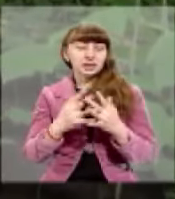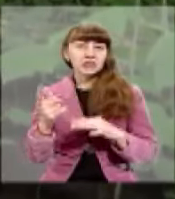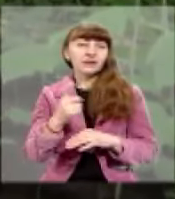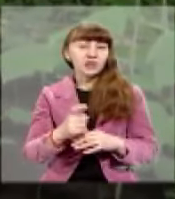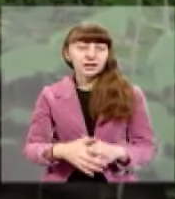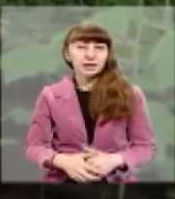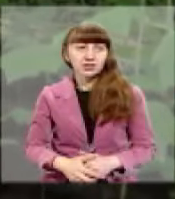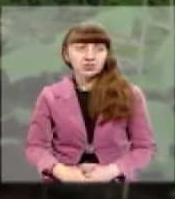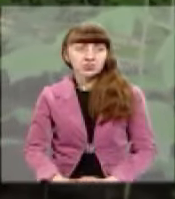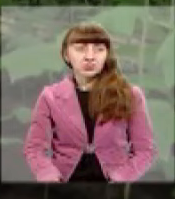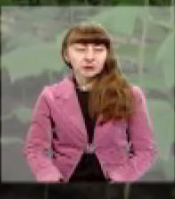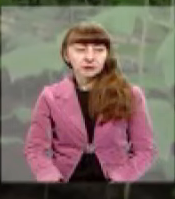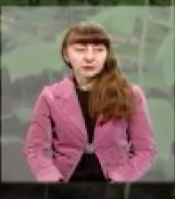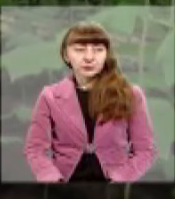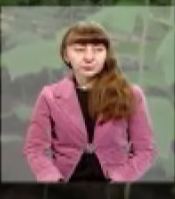субсидирования